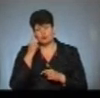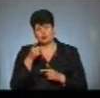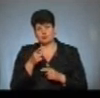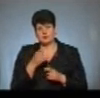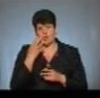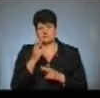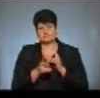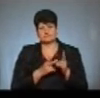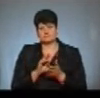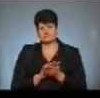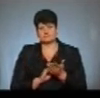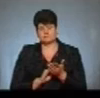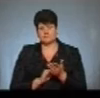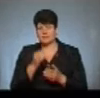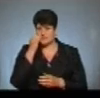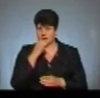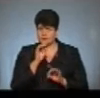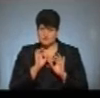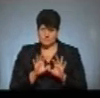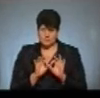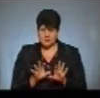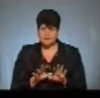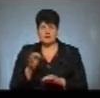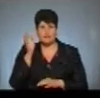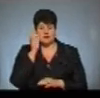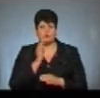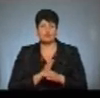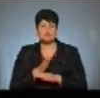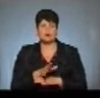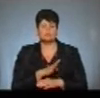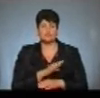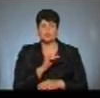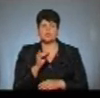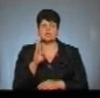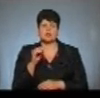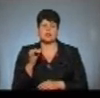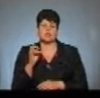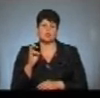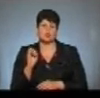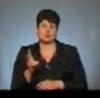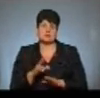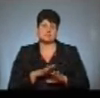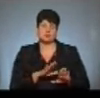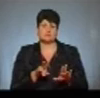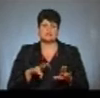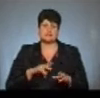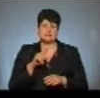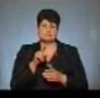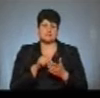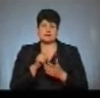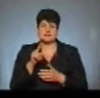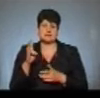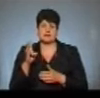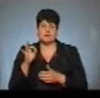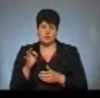апеляційну заяву. Дуже дякую вам за роз'яснення. Нагадую, що у нас в гостях був Юрій Шайнюк, заступник директора з питань ЗНО та